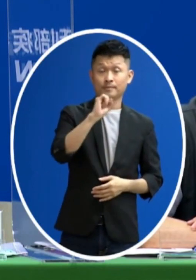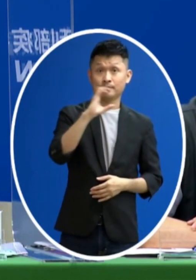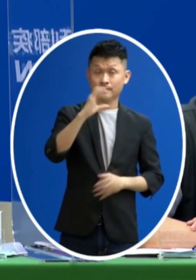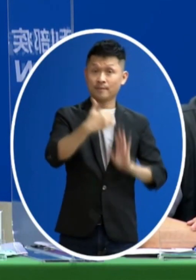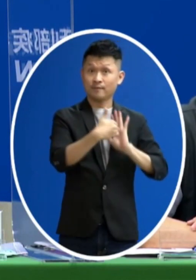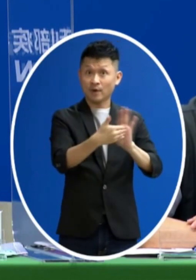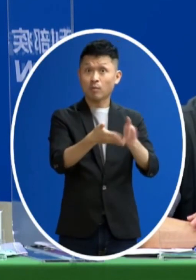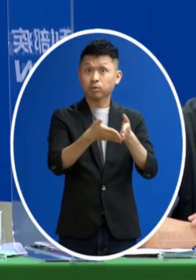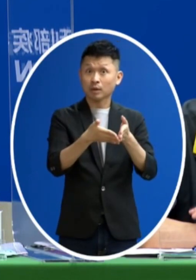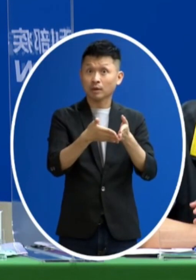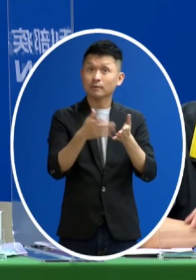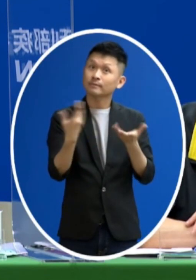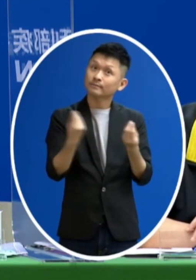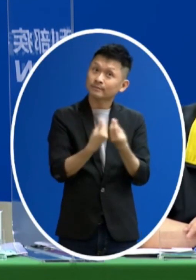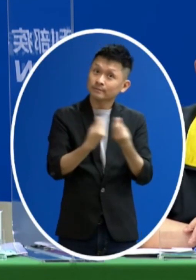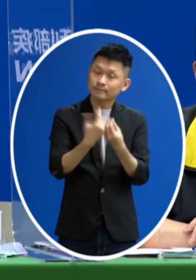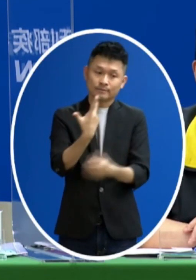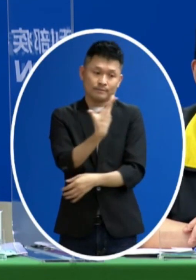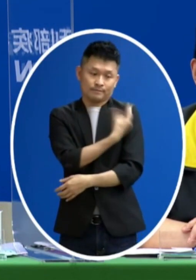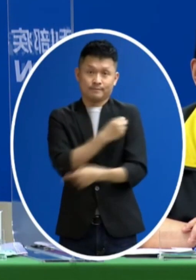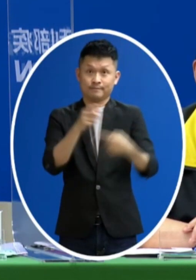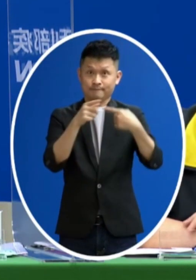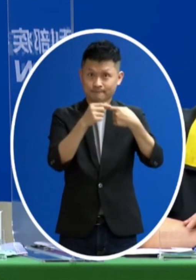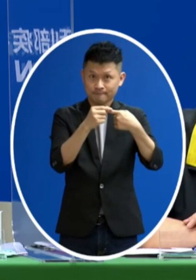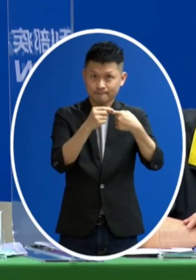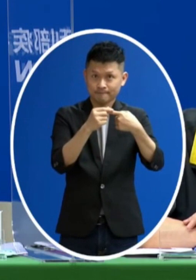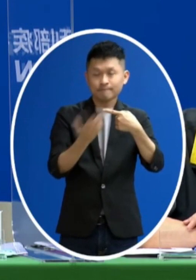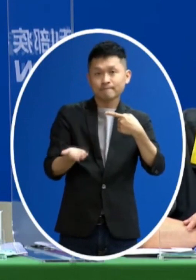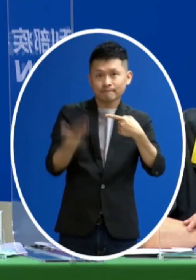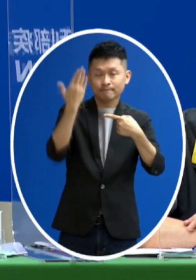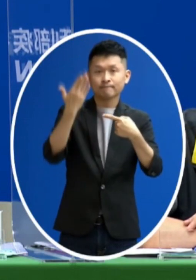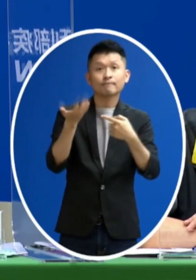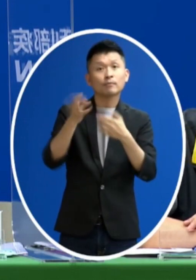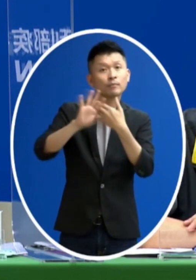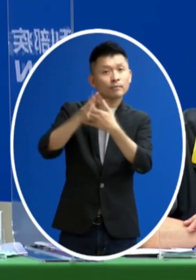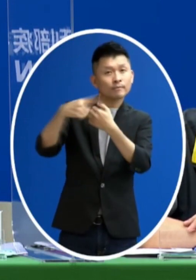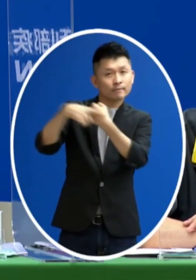是接种疫苗，只要接种一剂，刚才提到的研究